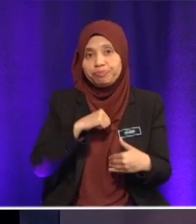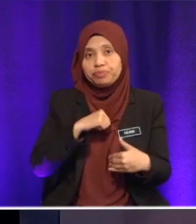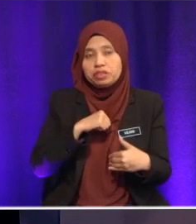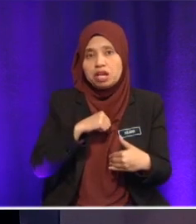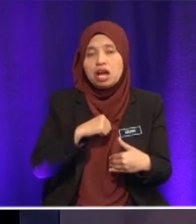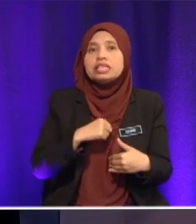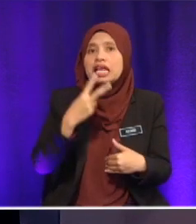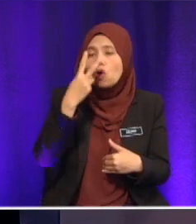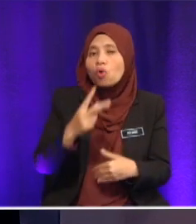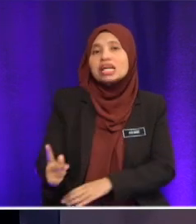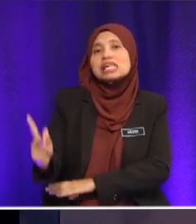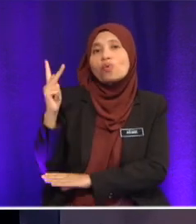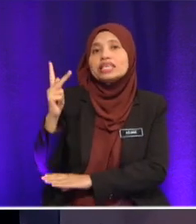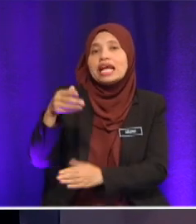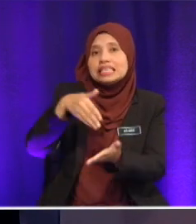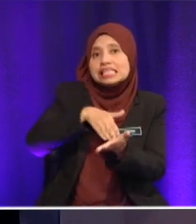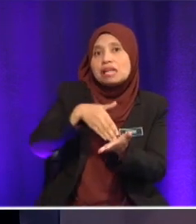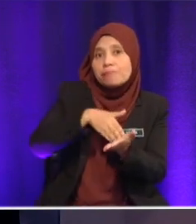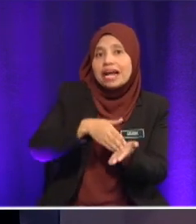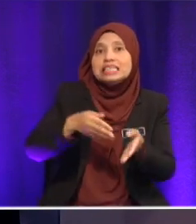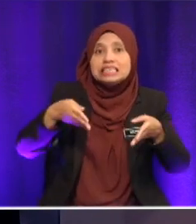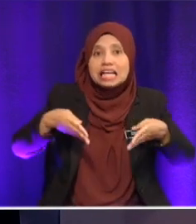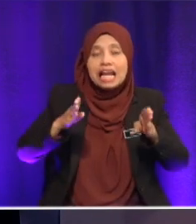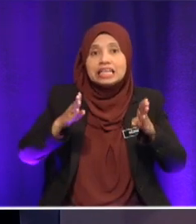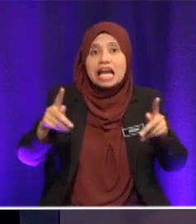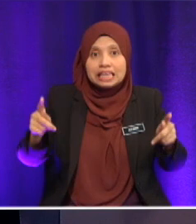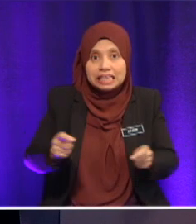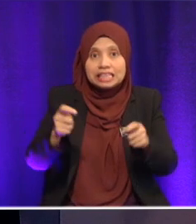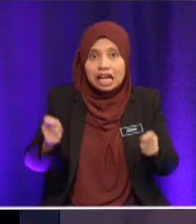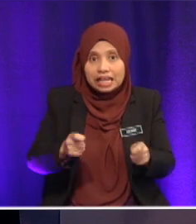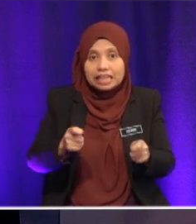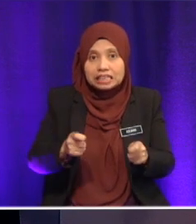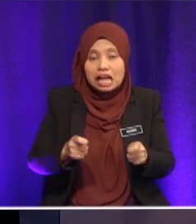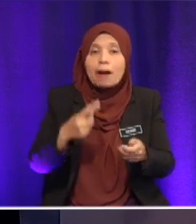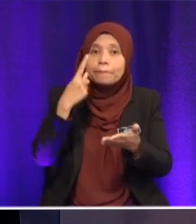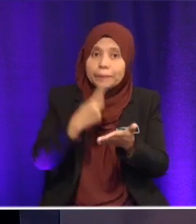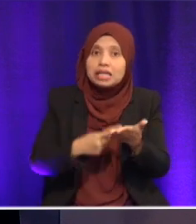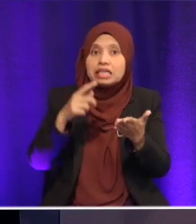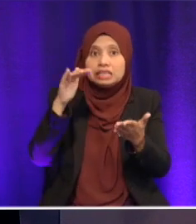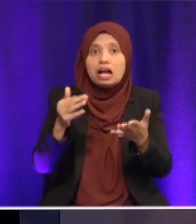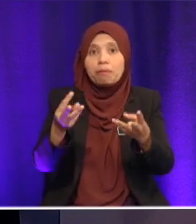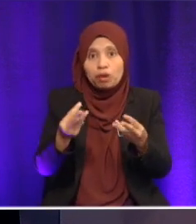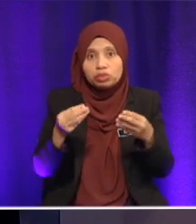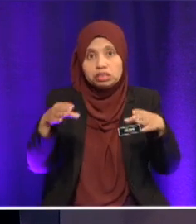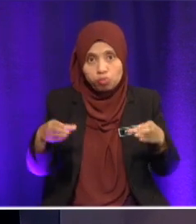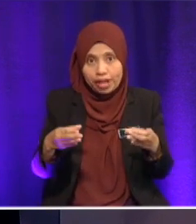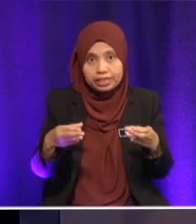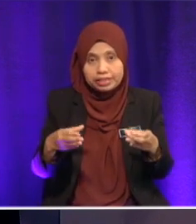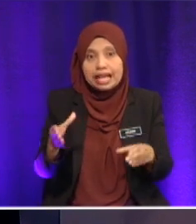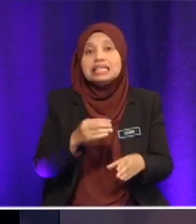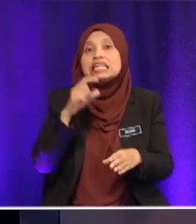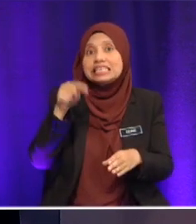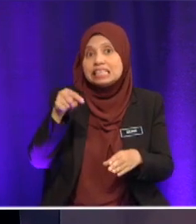pasti kekuatan dan kelemahan serta menjalankan tindakkan susulan yang sesuai dan setetes itu pada guru